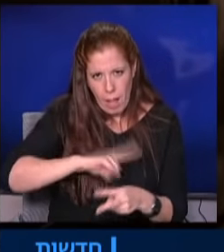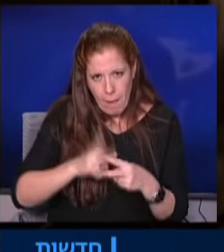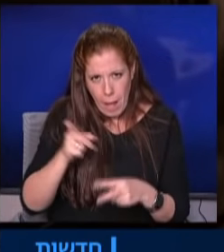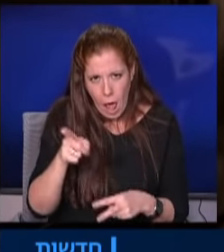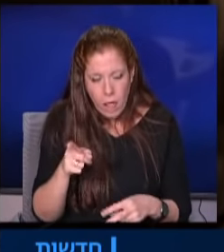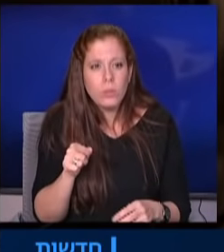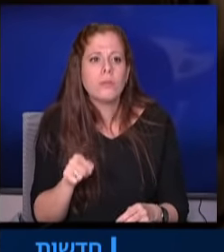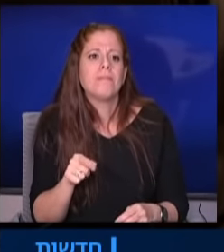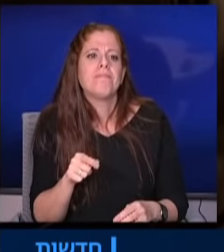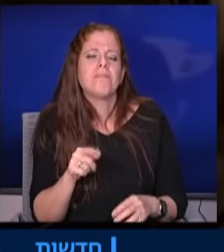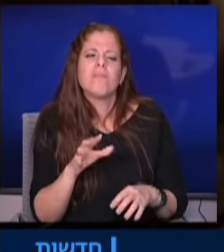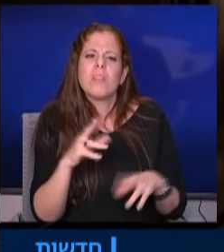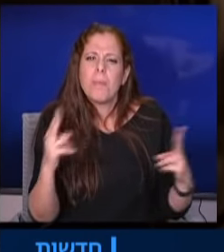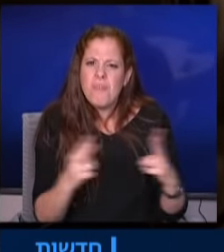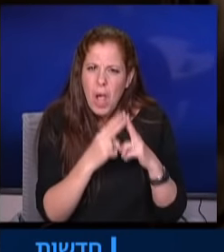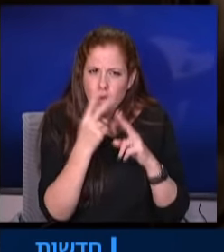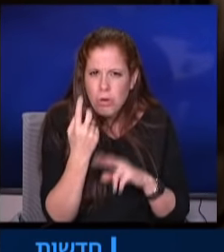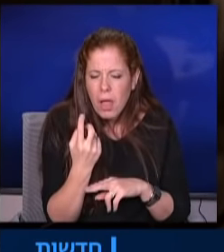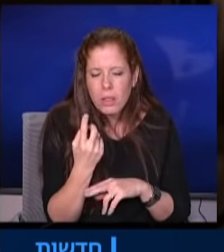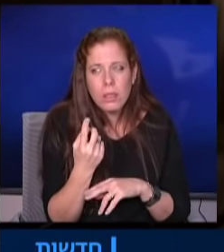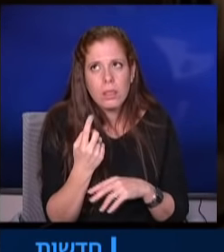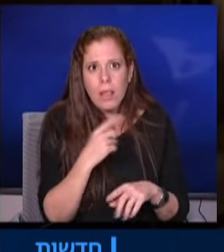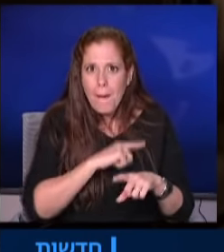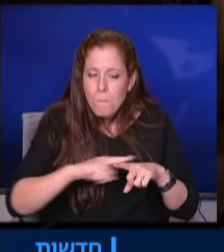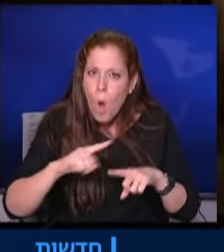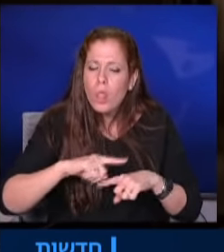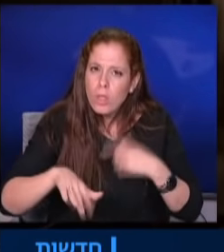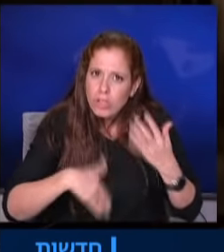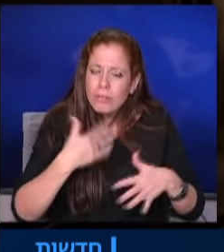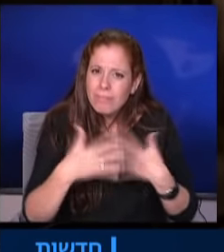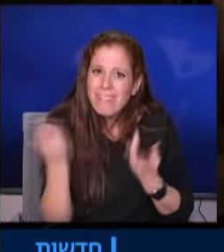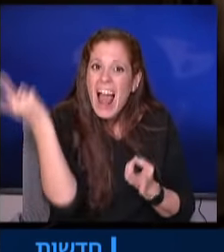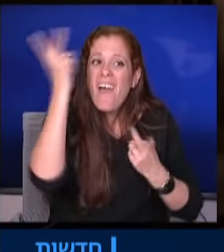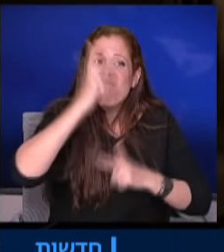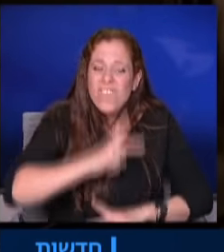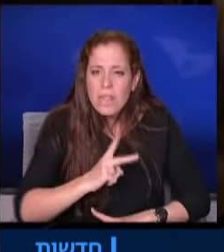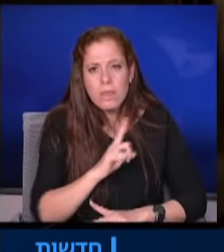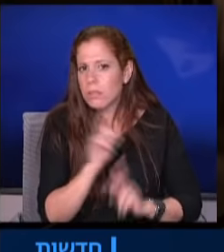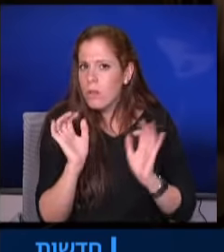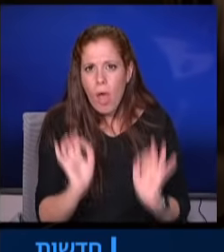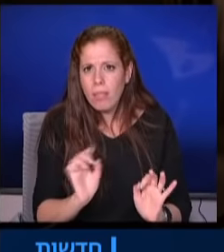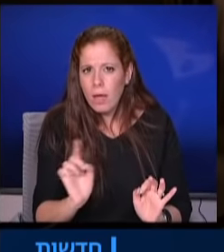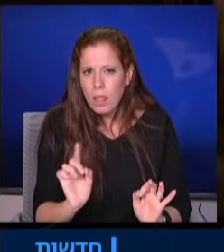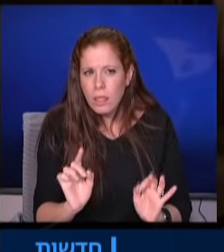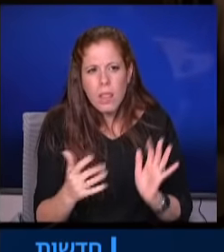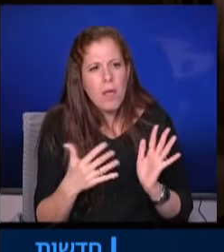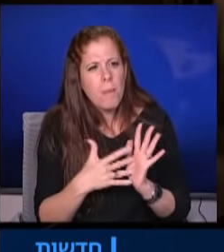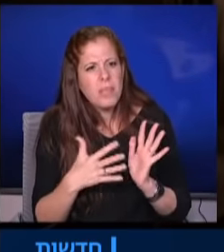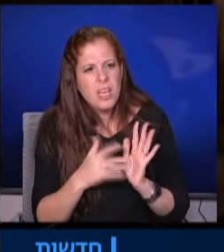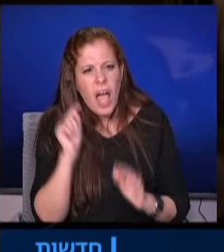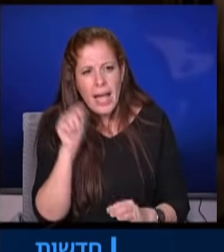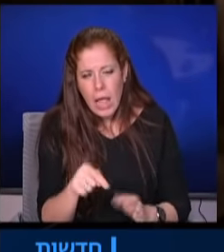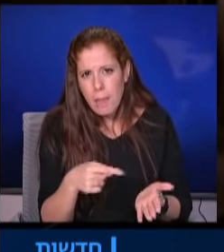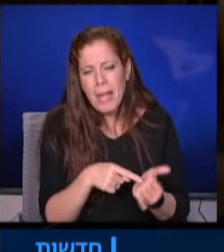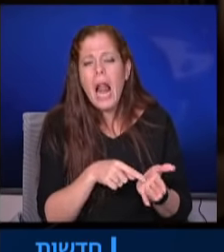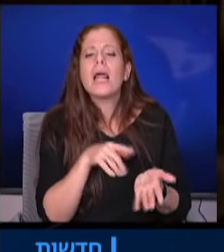אחד שלקח לי המון חודשים אחורה להבין שהוא לא היה תקין. בבדיקה הגעתי אליו כאלה